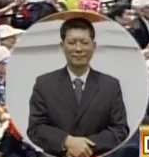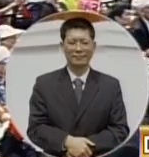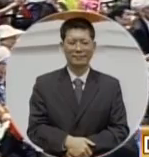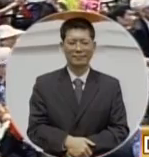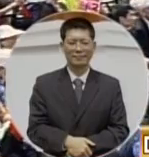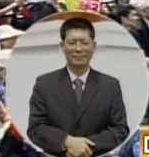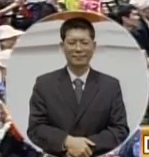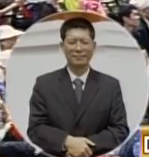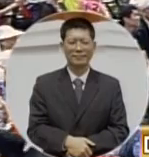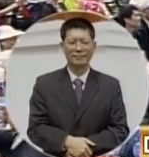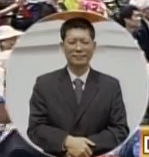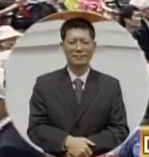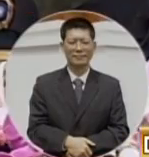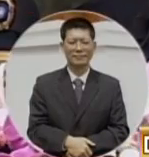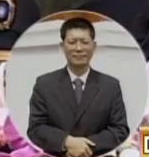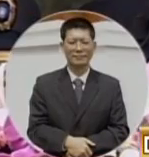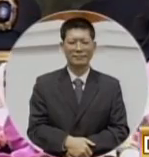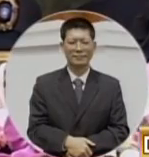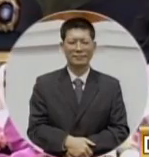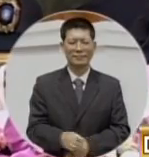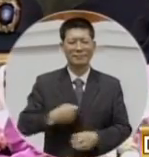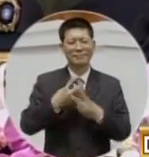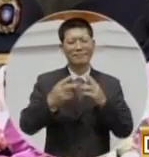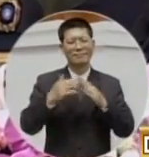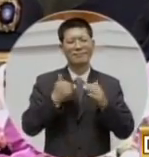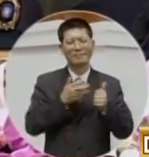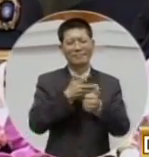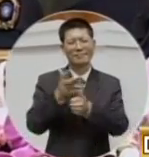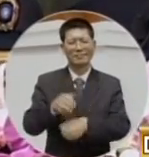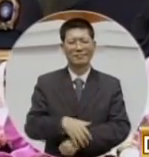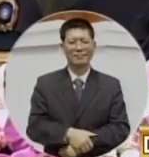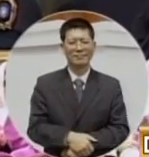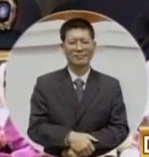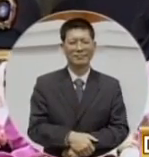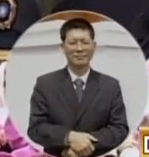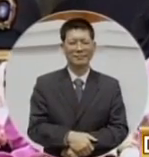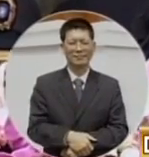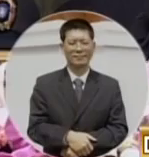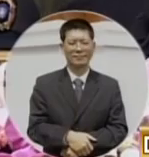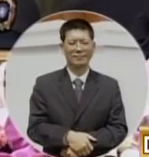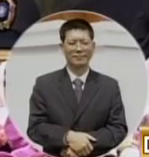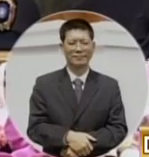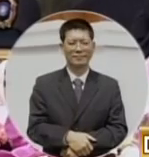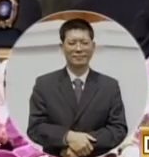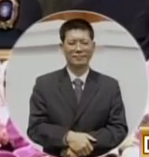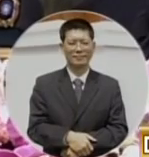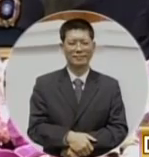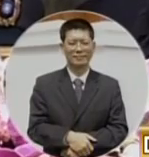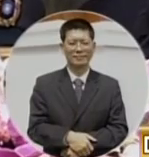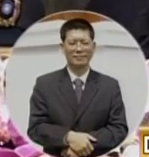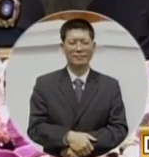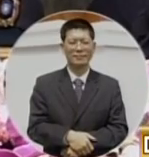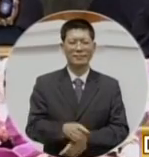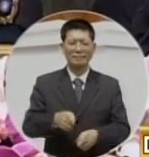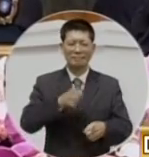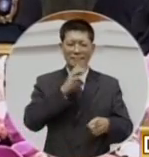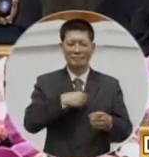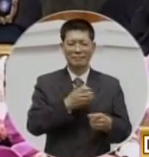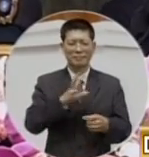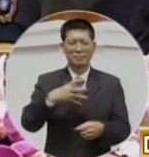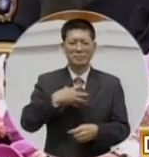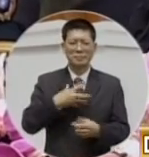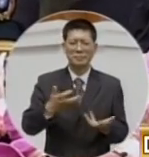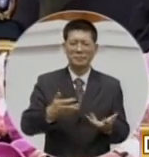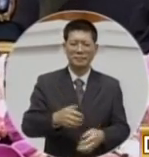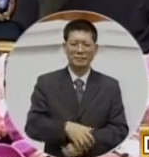各位乡亲，因下发讲，法盲唔惊挑事，总爱因